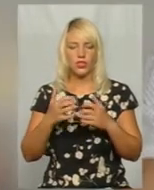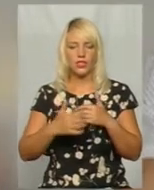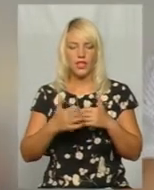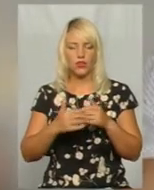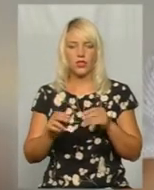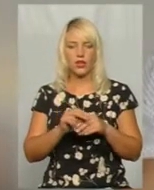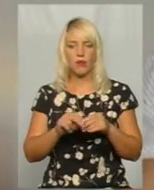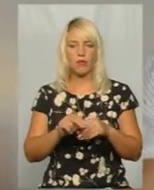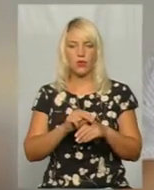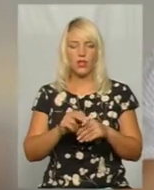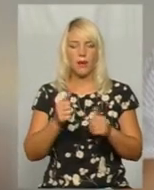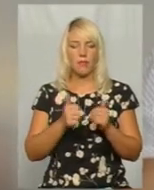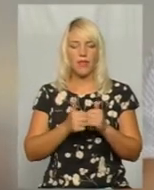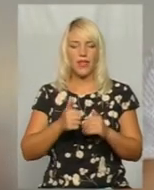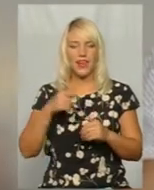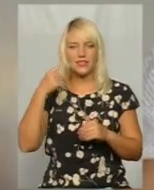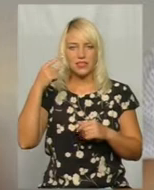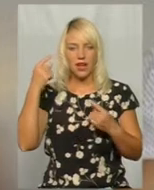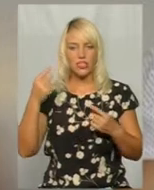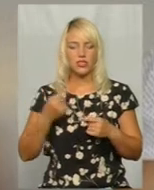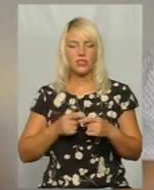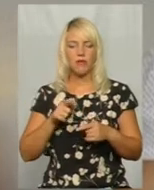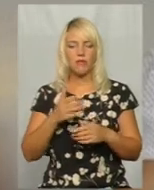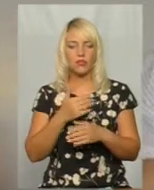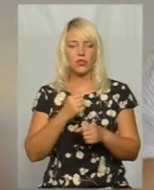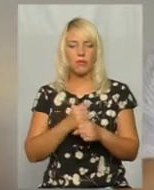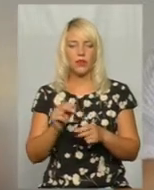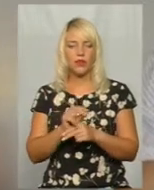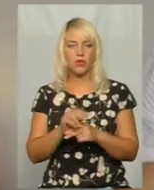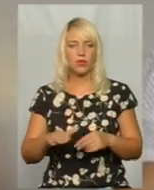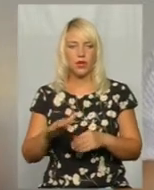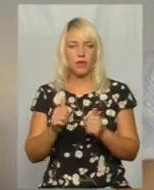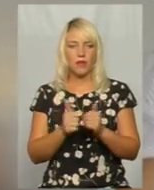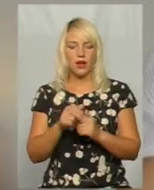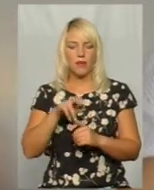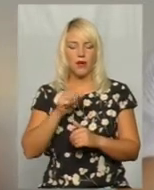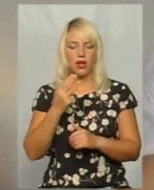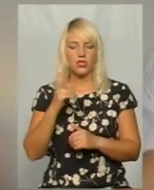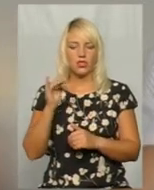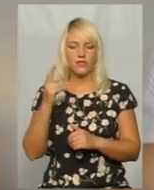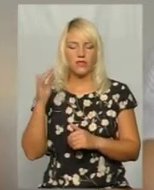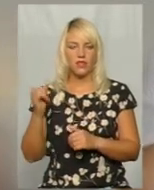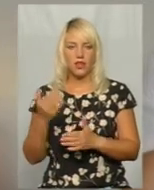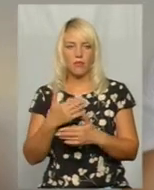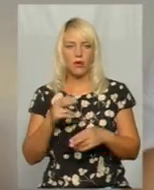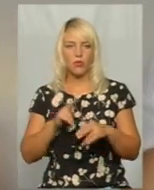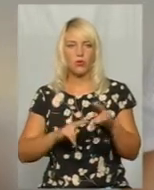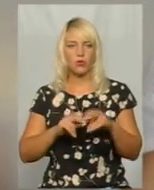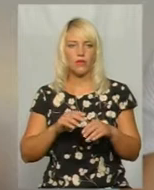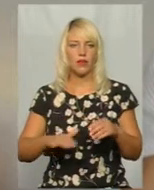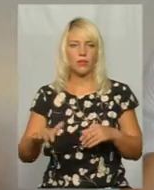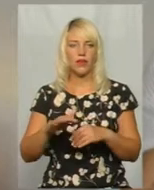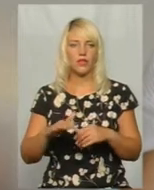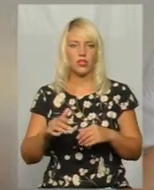майданчик, він, правда, ще не завершений. Ми зробили ремонт майданчика біля Пашківець. Побудували майданчик, точніше для наших